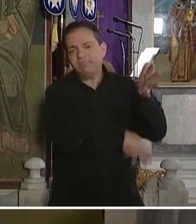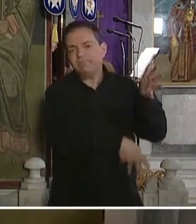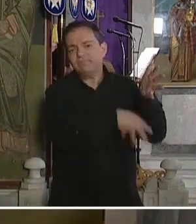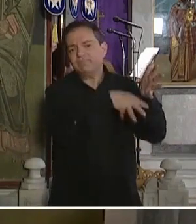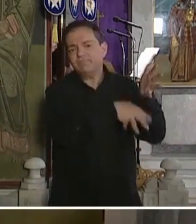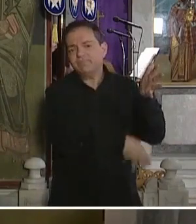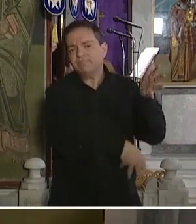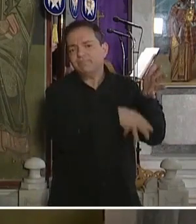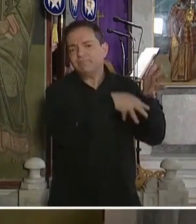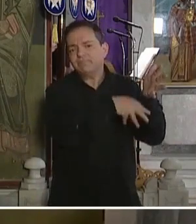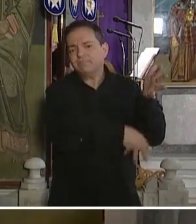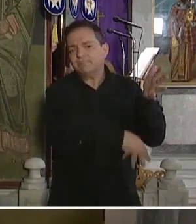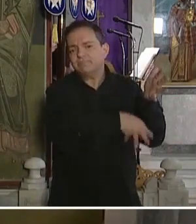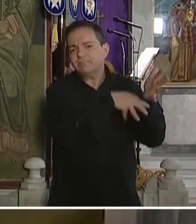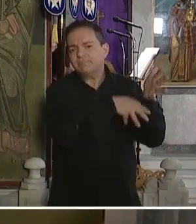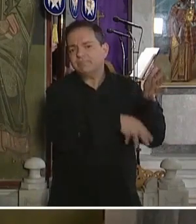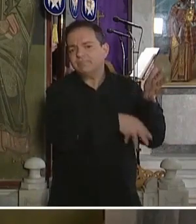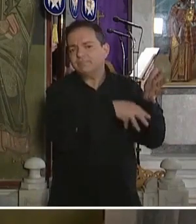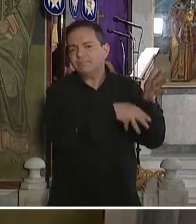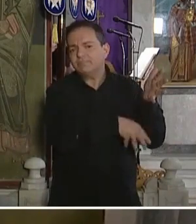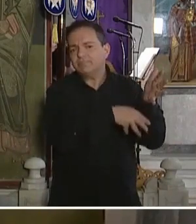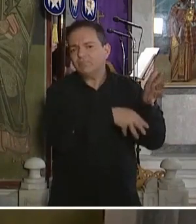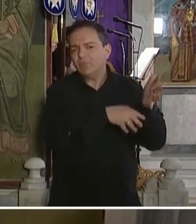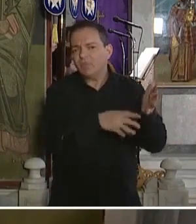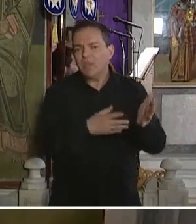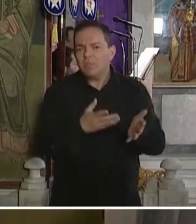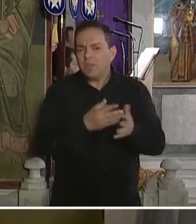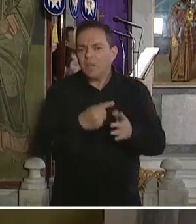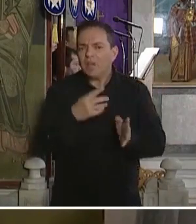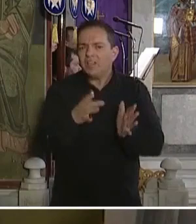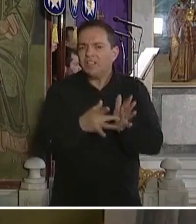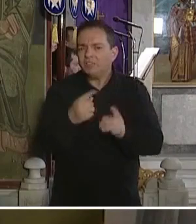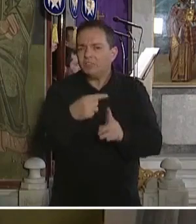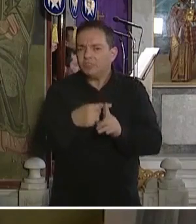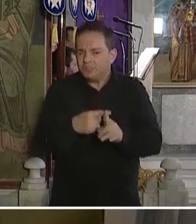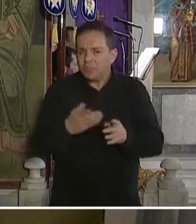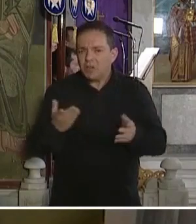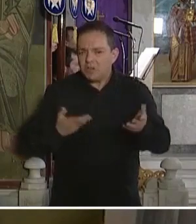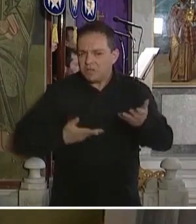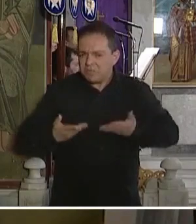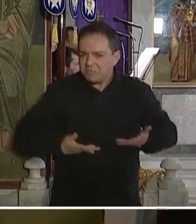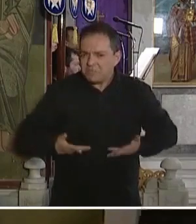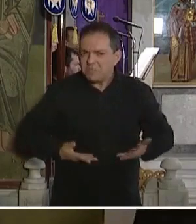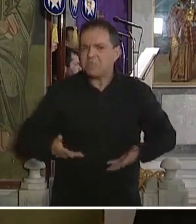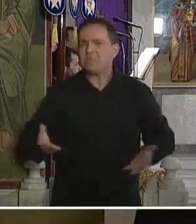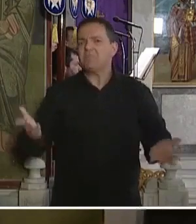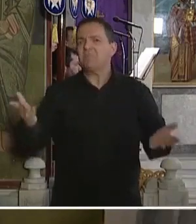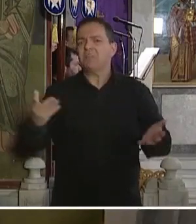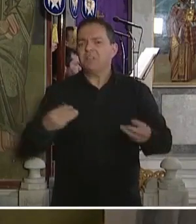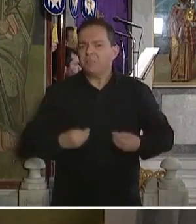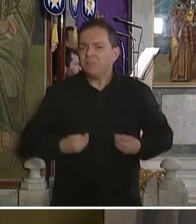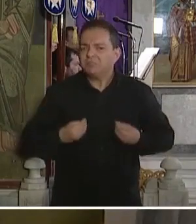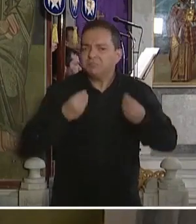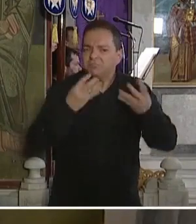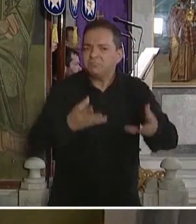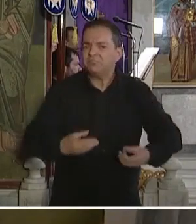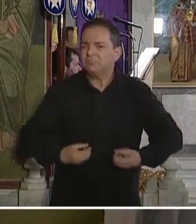ήτανε κλώμενος και εκχυνόμενος, κομματιασμένος και